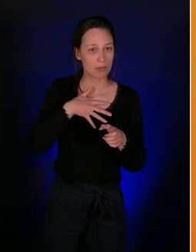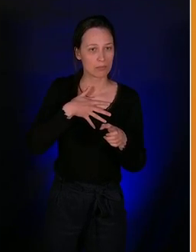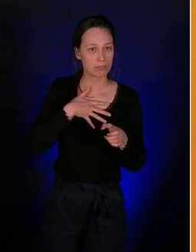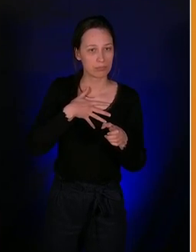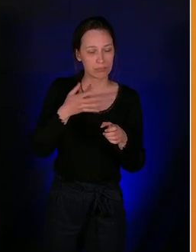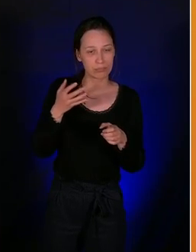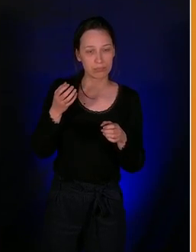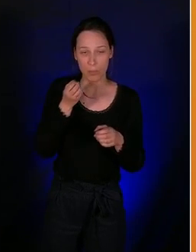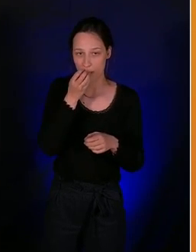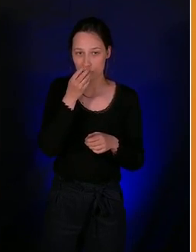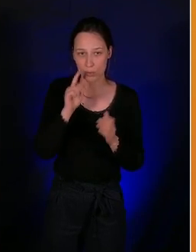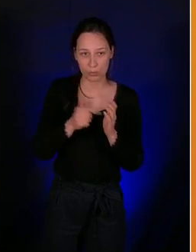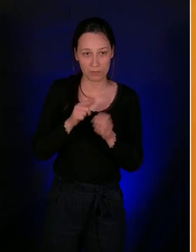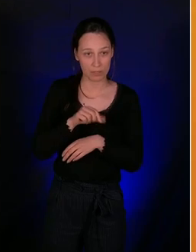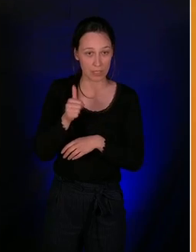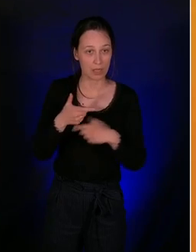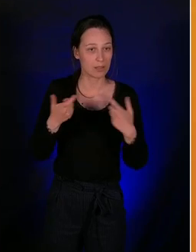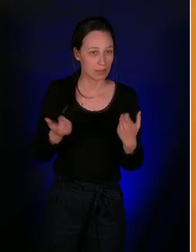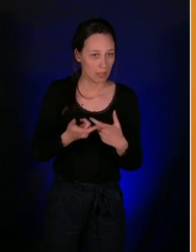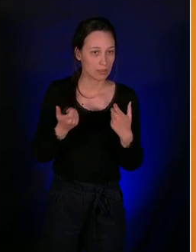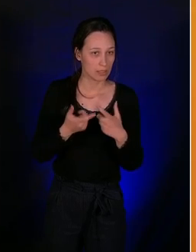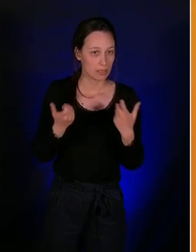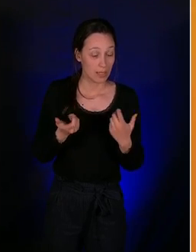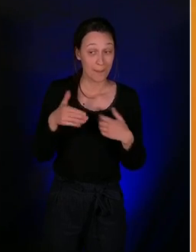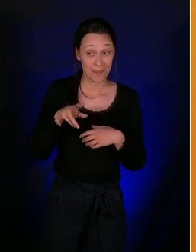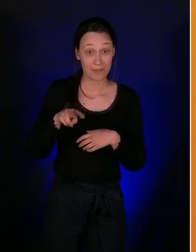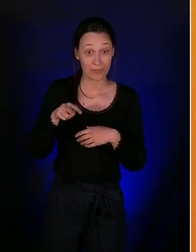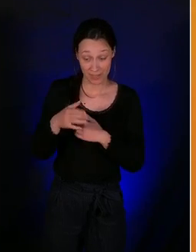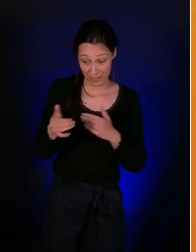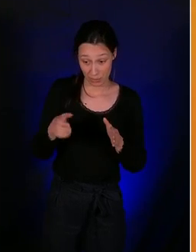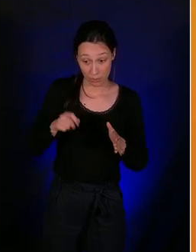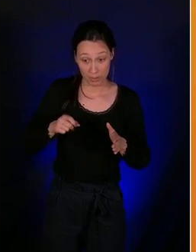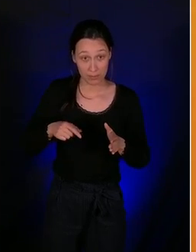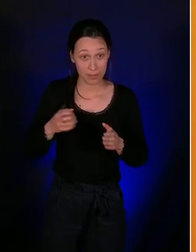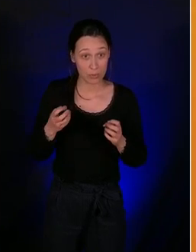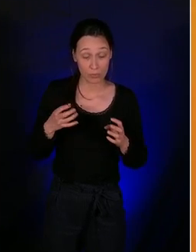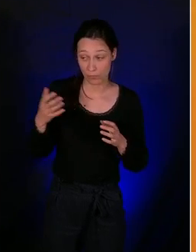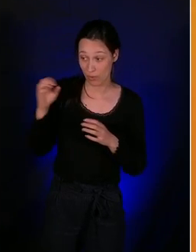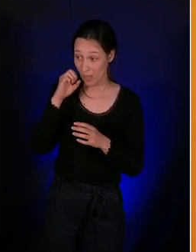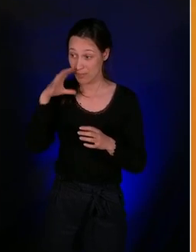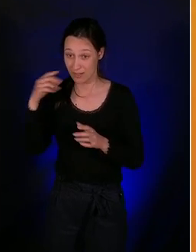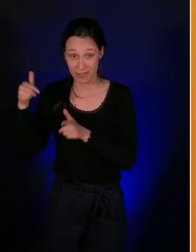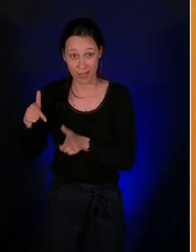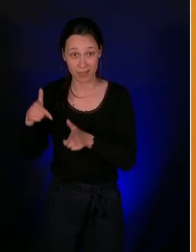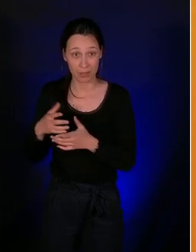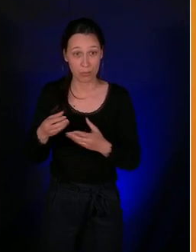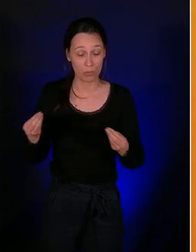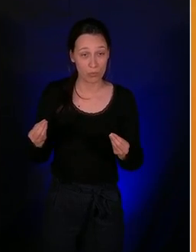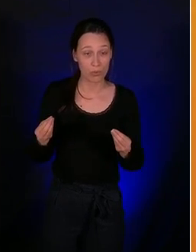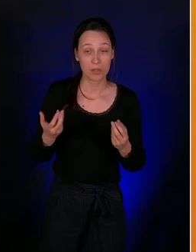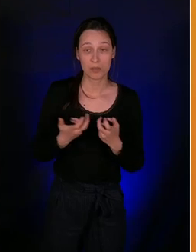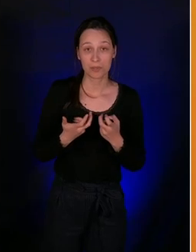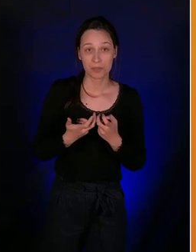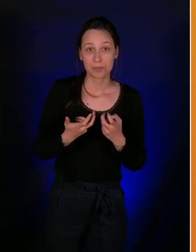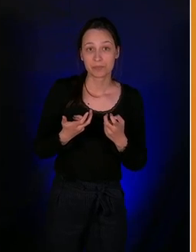2021, etc., etc. Mais on est face à une offensive du capital qui est importante dans nos secteurs, où l'usage du statut d'auto-entrepreneur imposé, ça a été dit par l'intervention